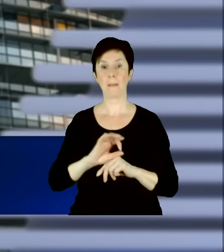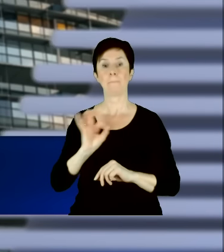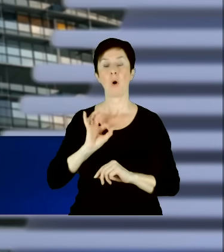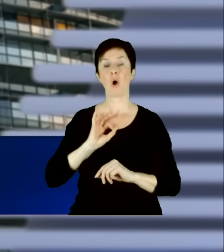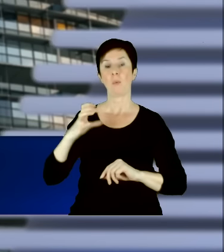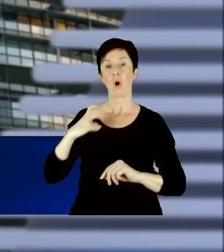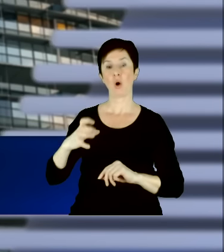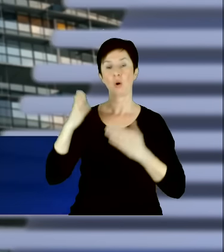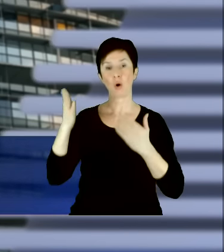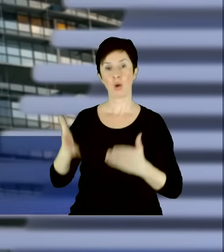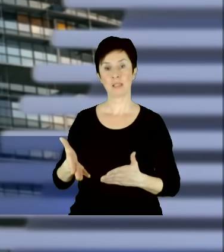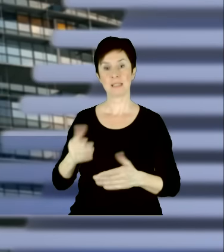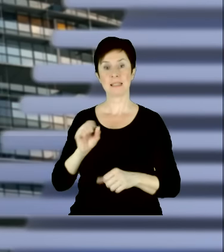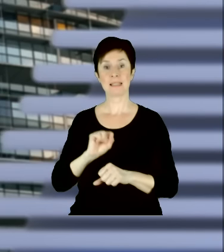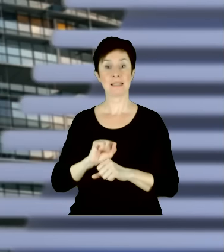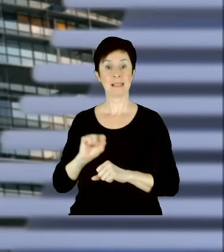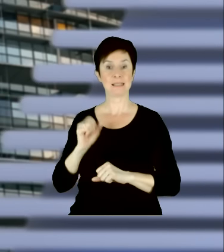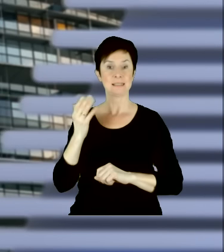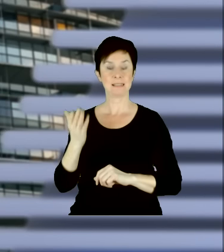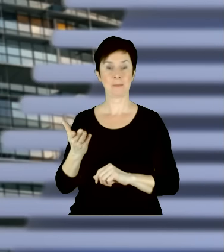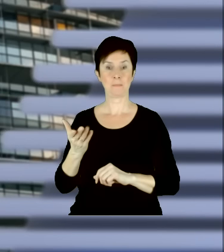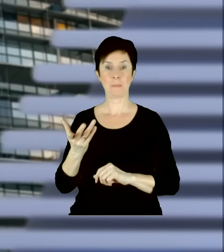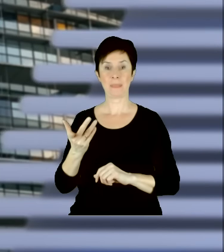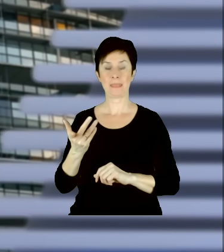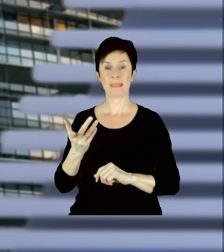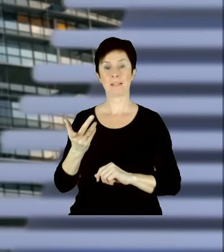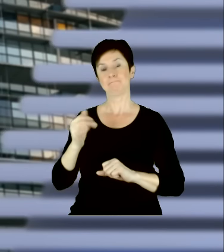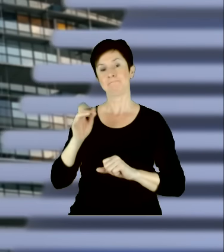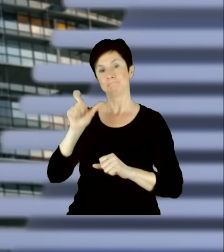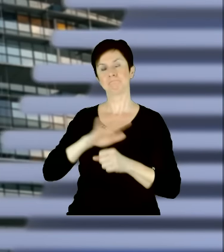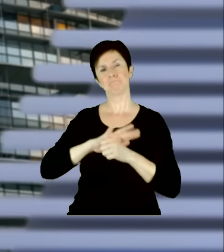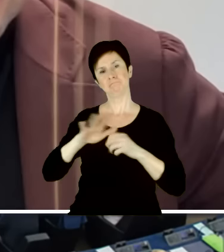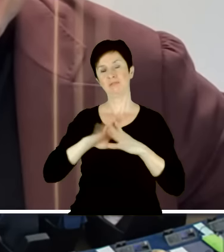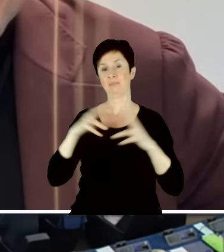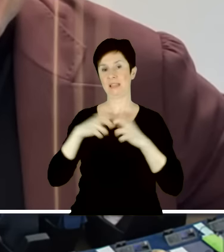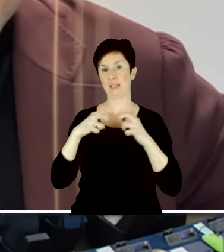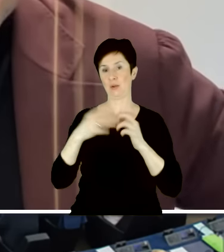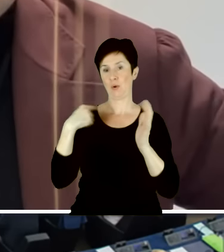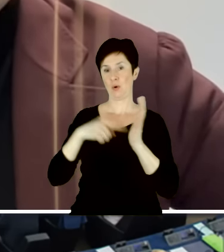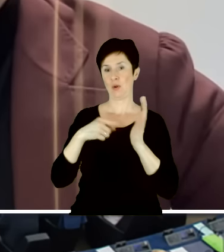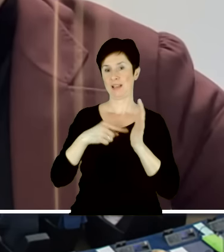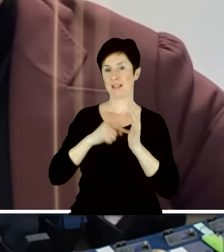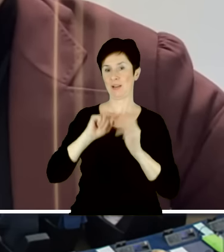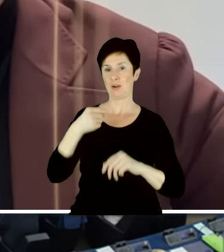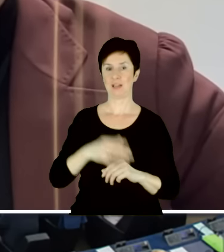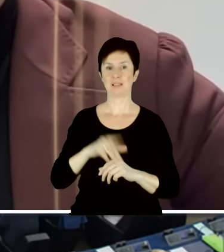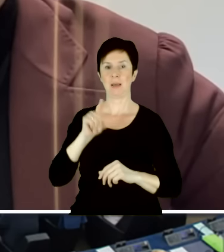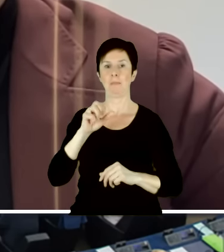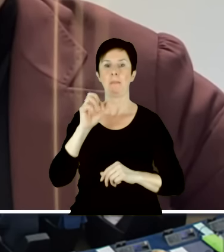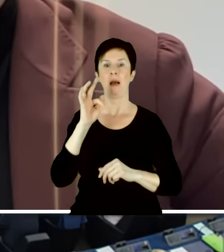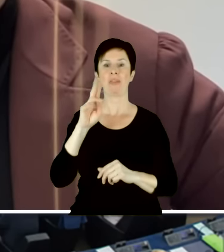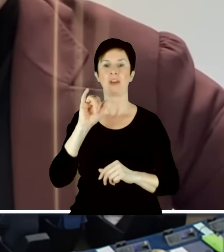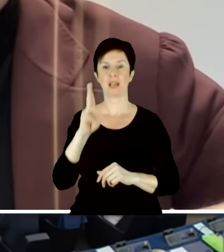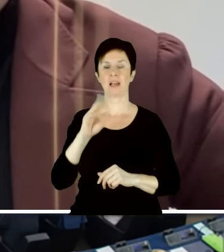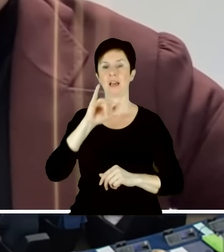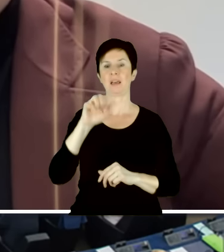dzisiaj gwiazda internetu w ostatniej godzinie, Patryk Jaki. Patryk Jaki,